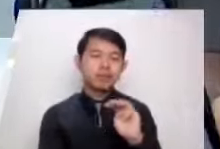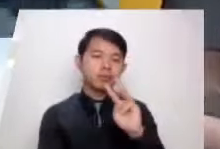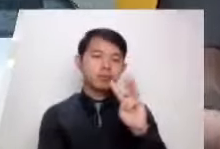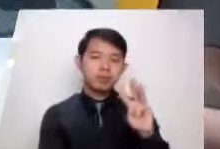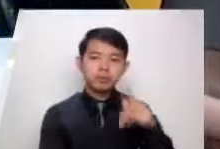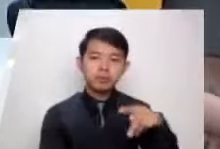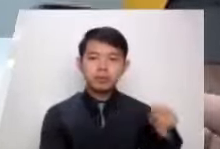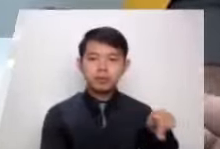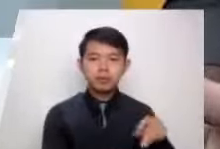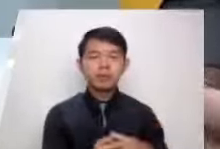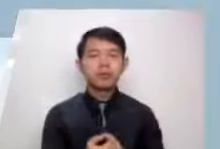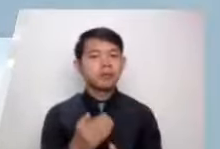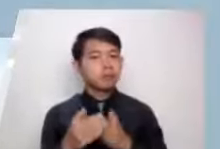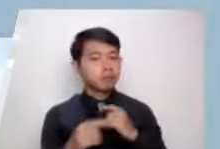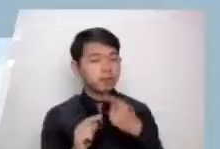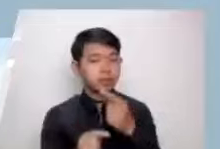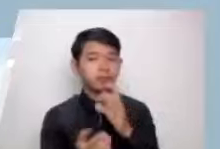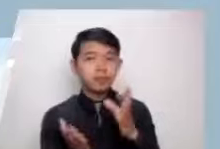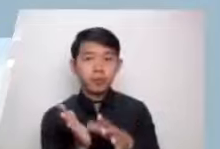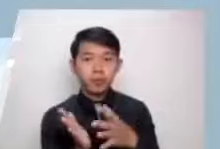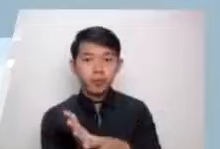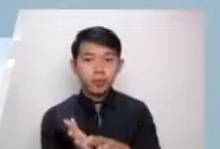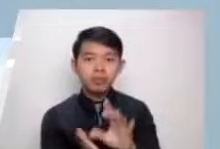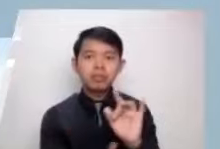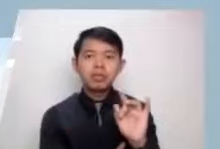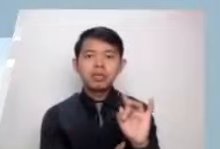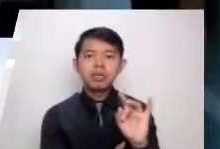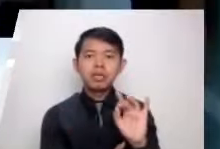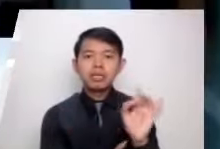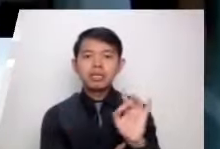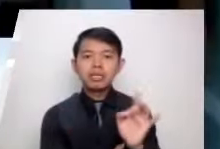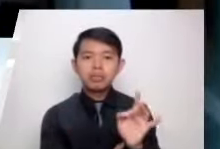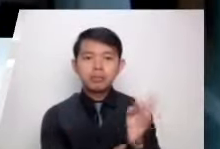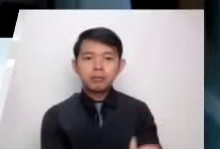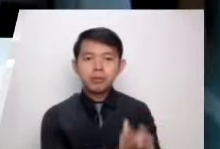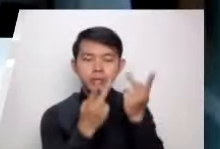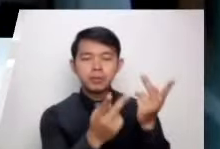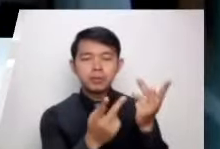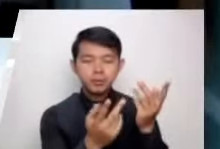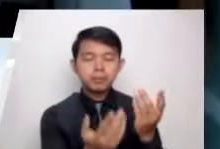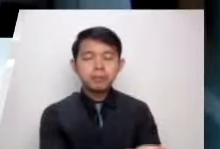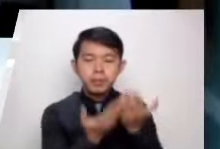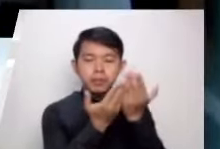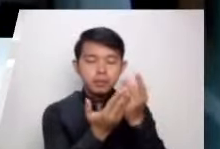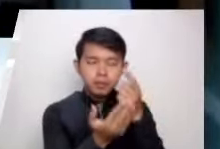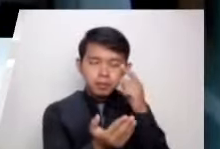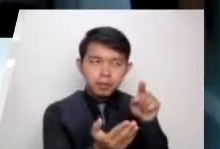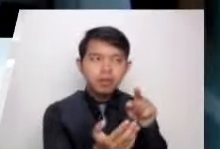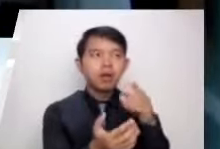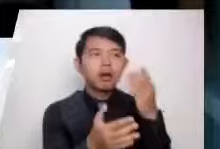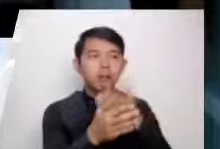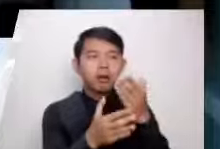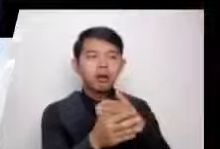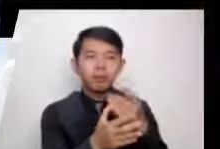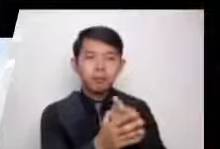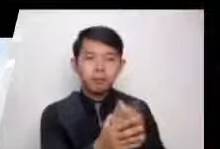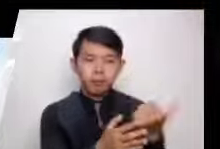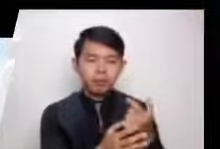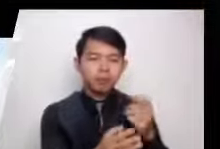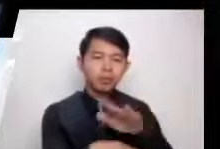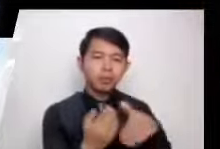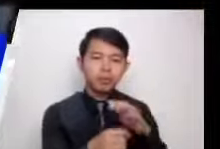COMELEC, nasa 80 petisyon ang nakafile sa COMELEC para sa pagdedeklara ng nuisance sa lokal na posisyon.